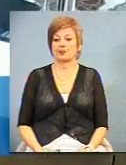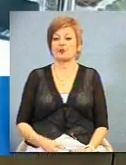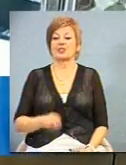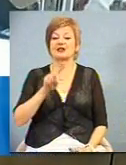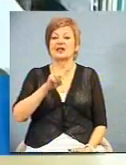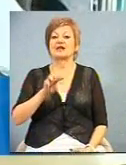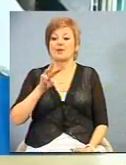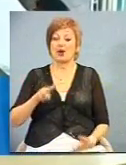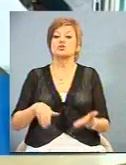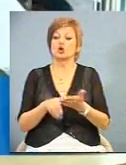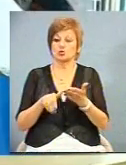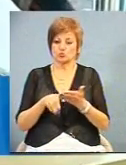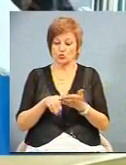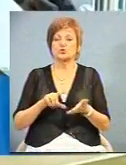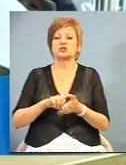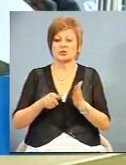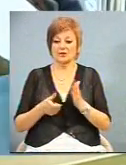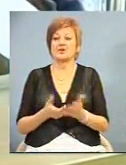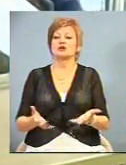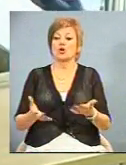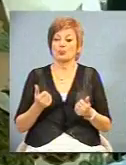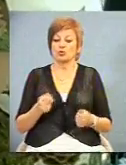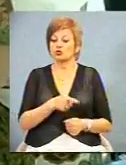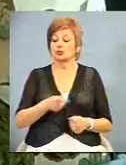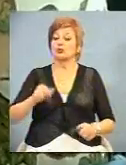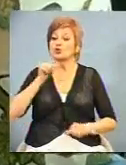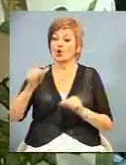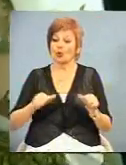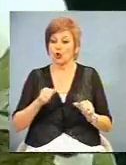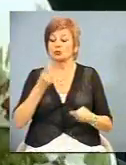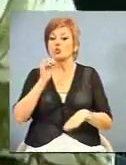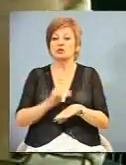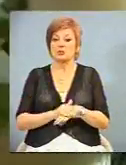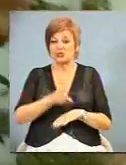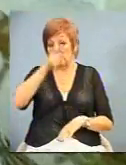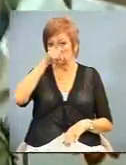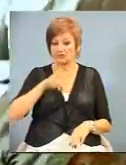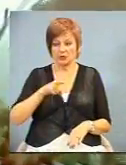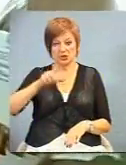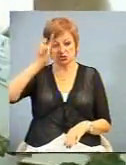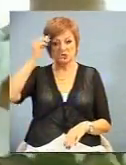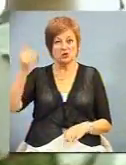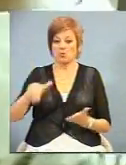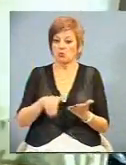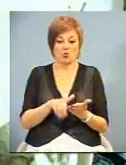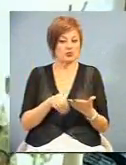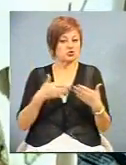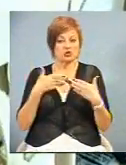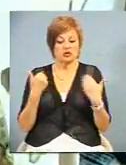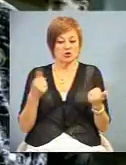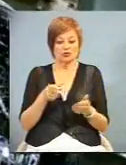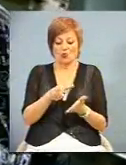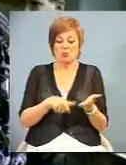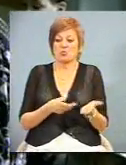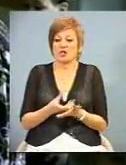Лариса Марківна субсидію на житлово-комунальні послуги отримувала протягом року, але помітила, останні 2 місяці державну допомогу не зазначають у